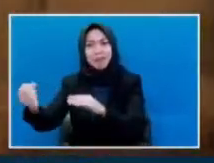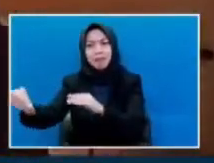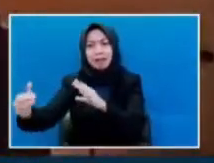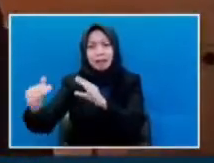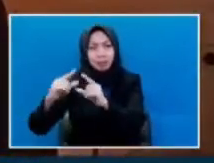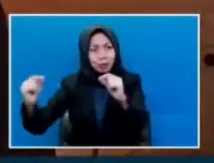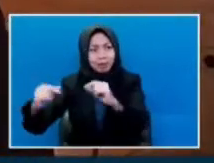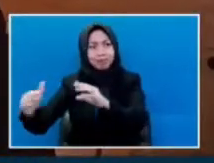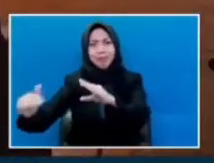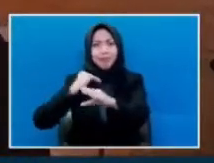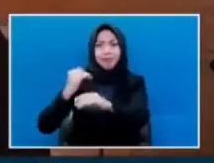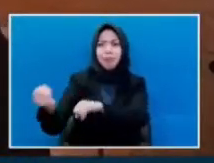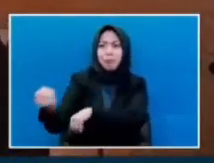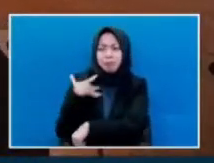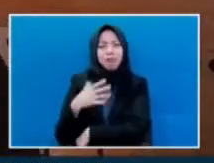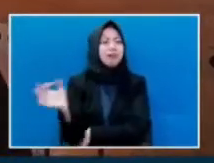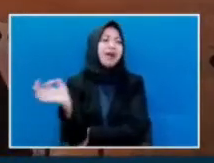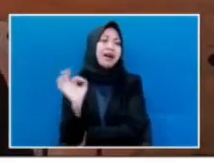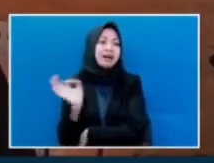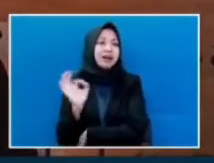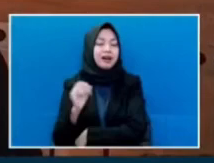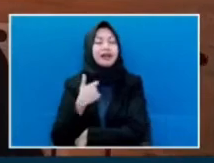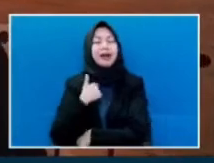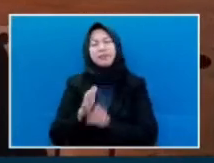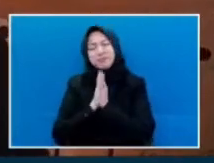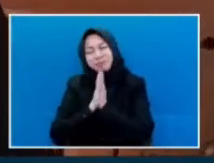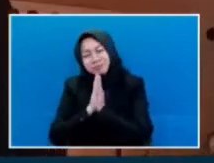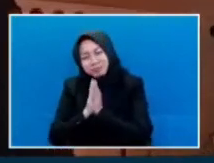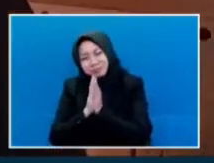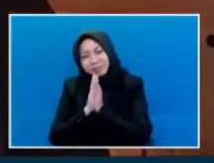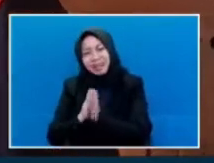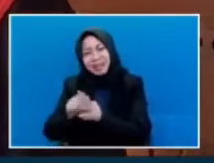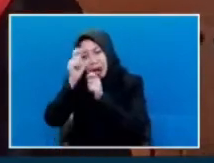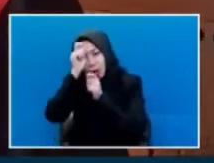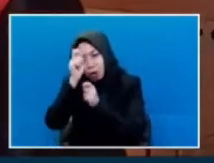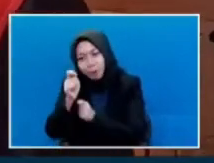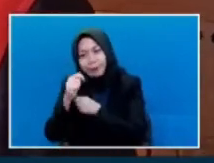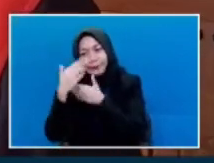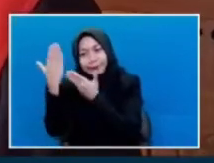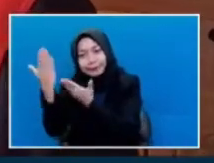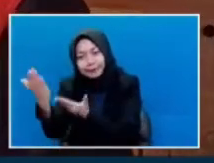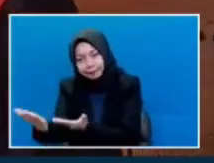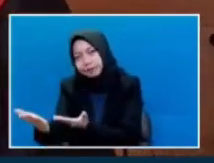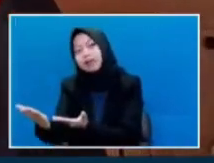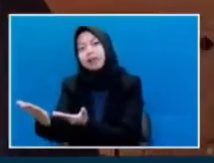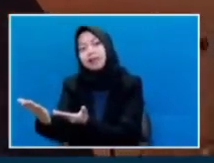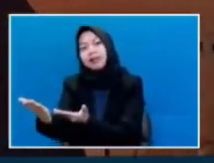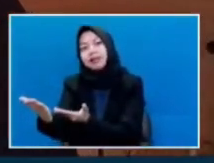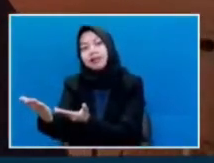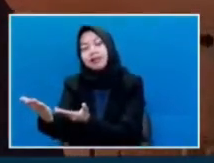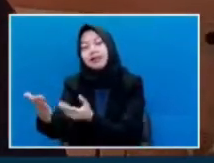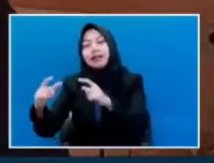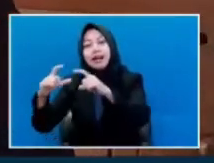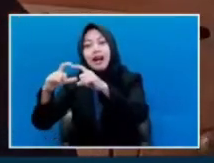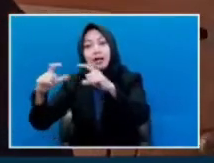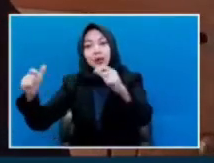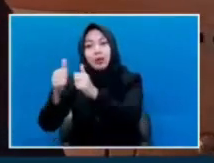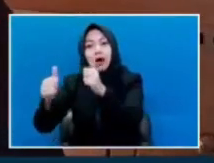menyarankan Dengan hormat lagi sangat untuk mengembalikan